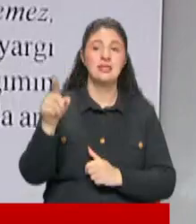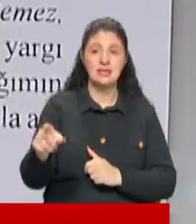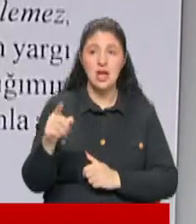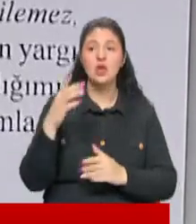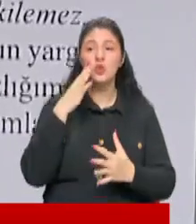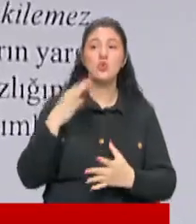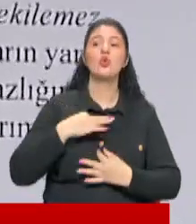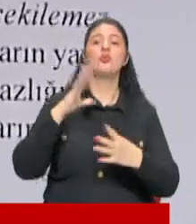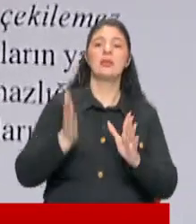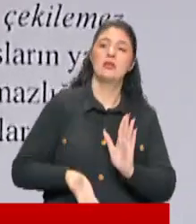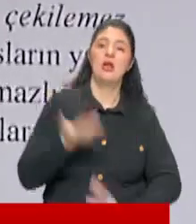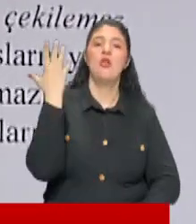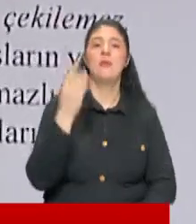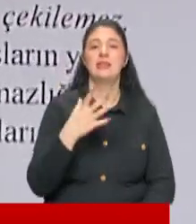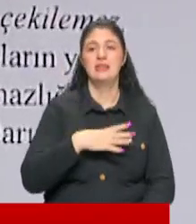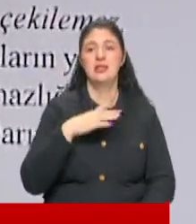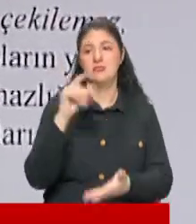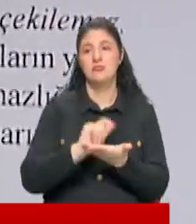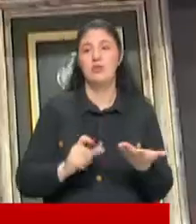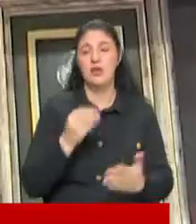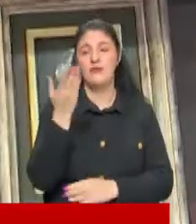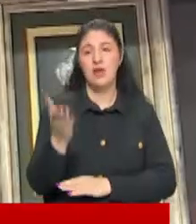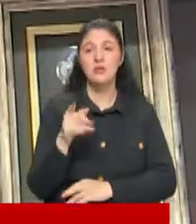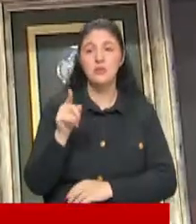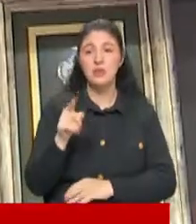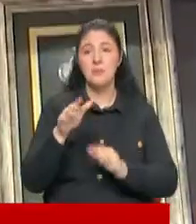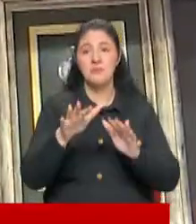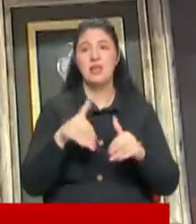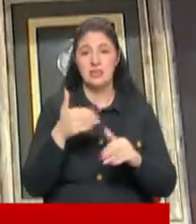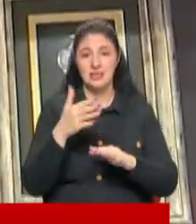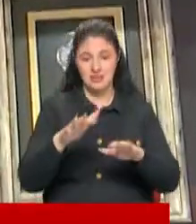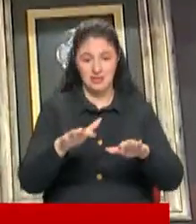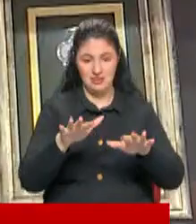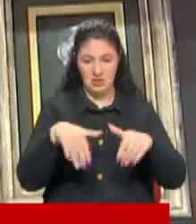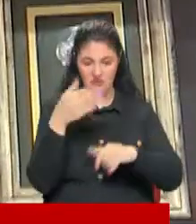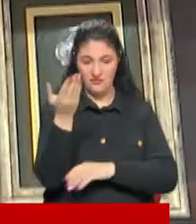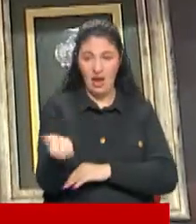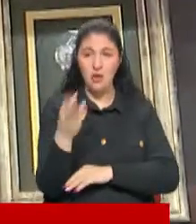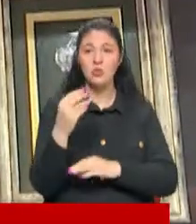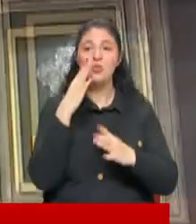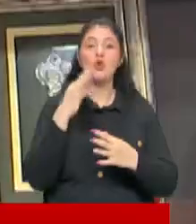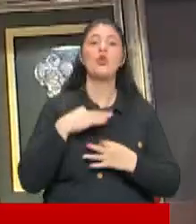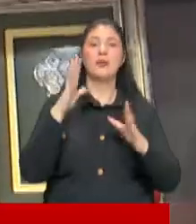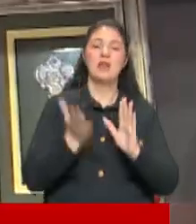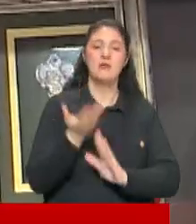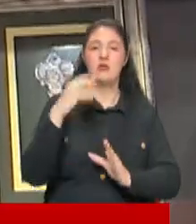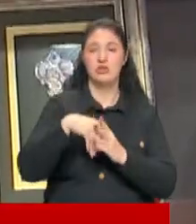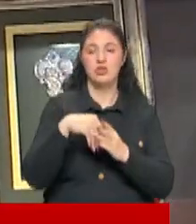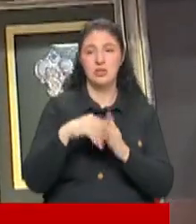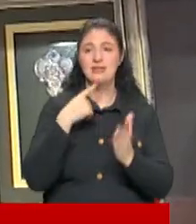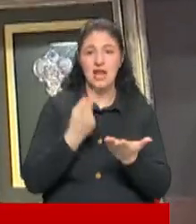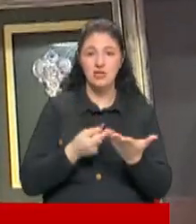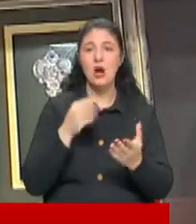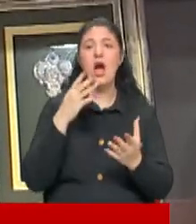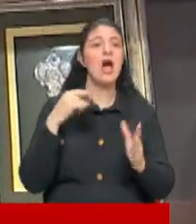soruşturulması kaldırılması talebini yazılı olarak iletti Bu da meclis divanına verdiğim dokunulmazlığın kaldırılması için bir dilekçe amaç suçlular